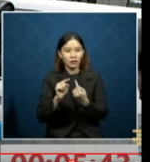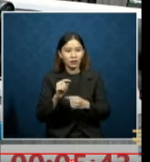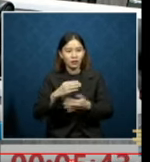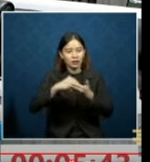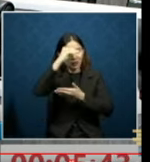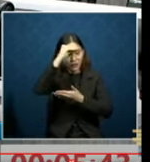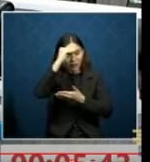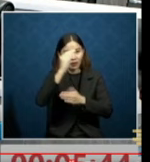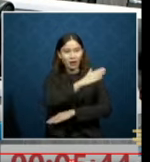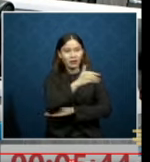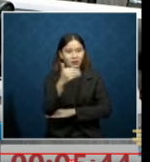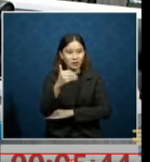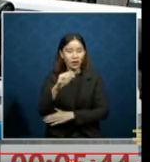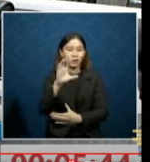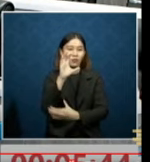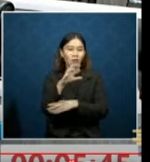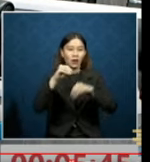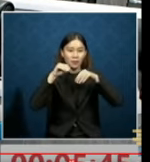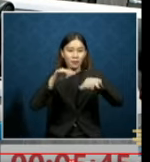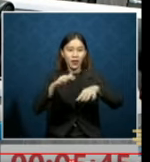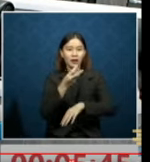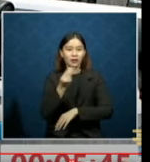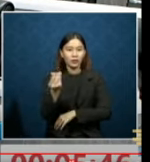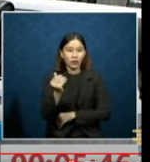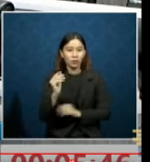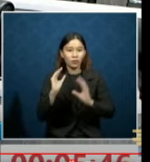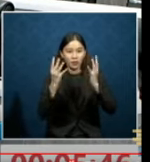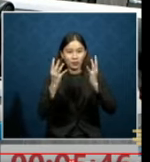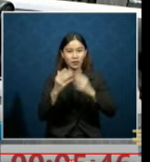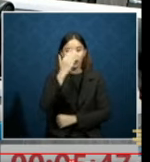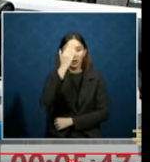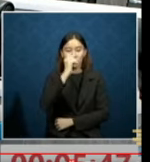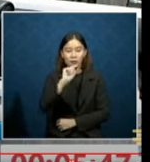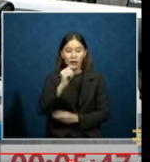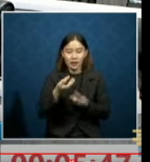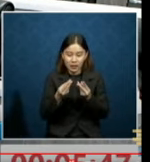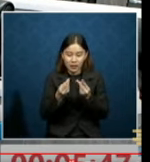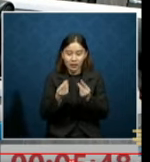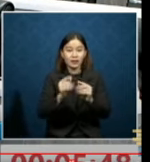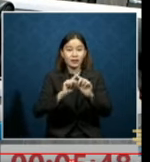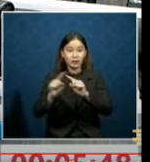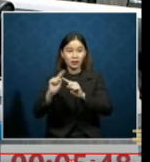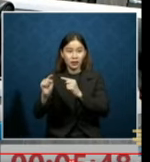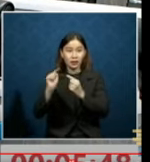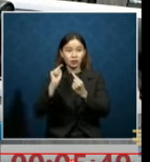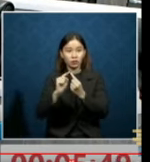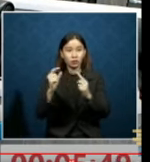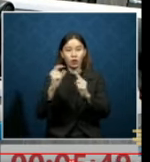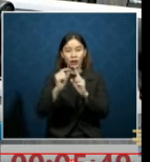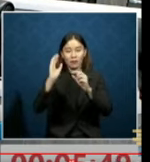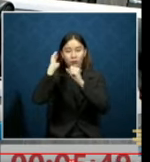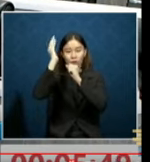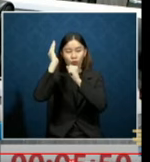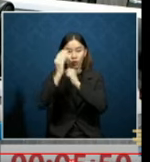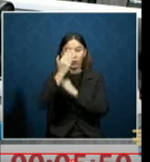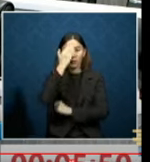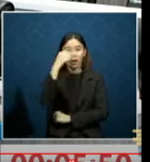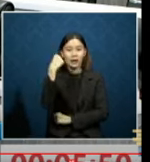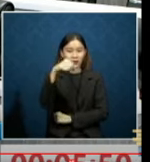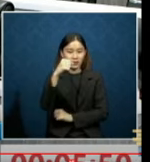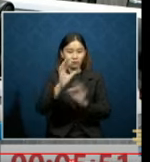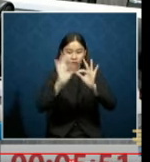าติให้ออกมาบังคับใช้โดยเร็วไวเนื่องจากรายละเอียดต่างๆที่อยู่ในคำแถลงนโยบายหน้า10